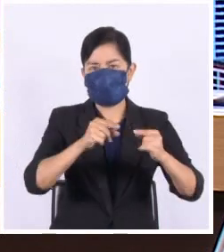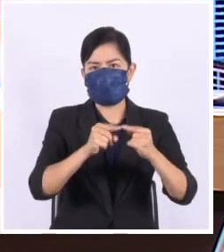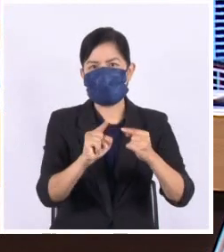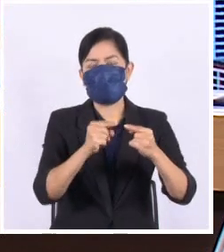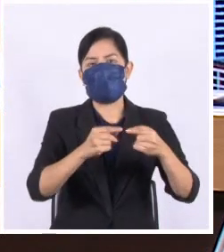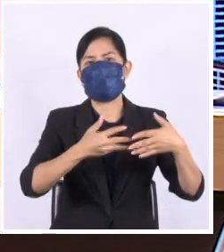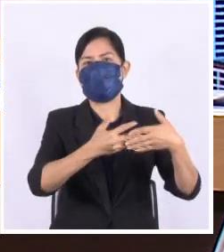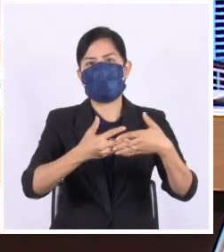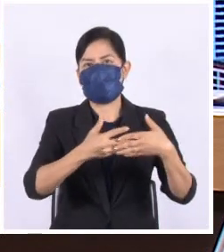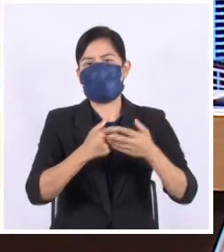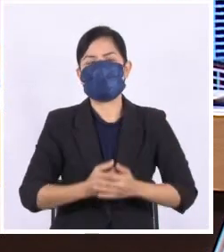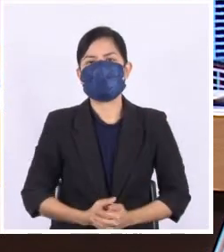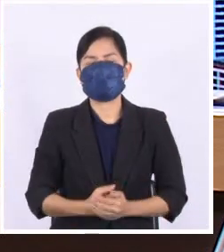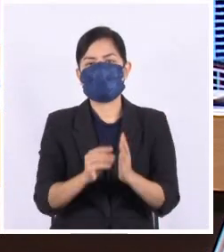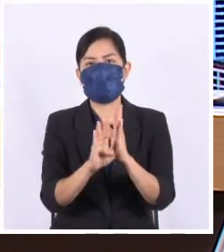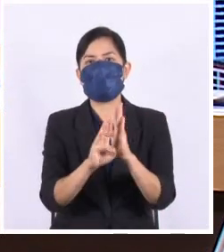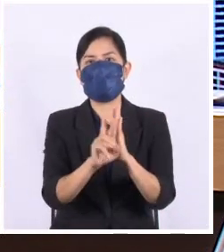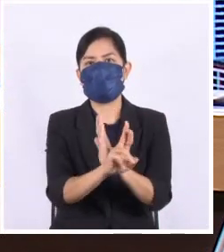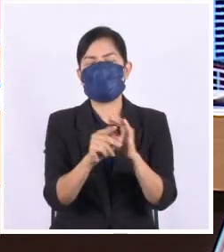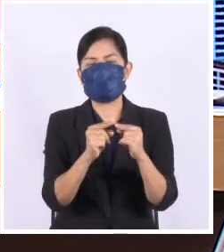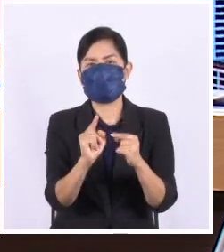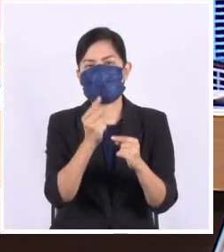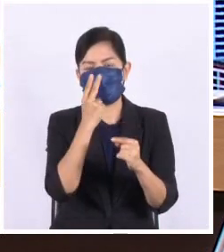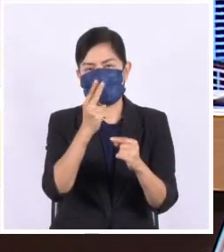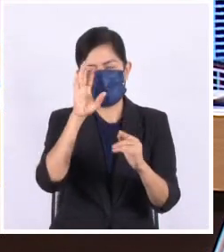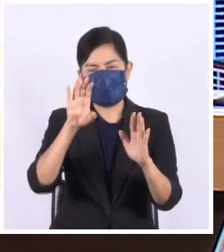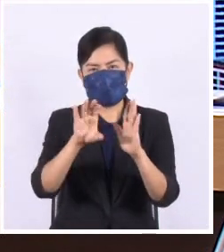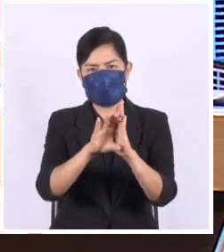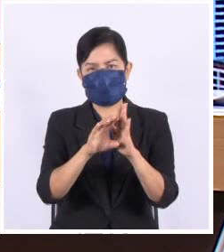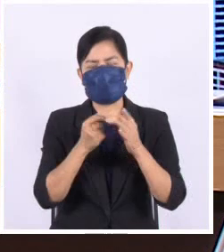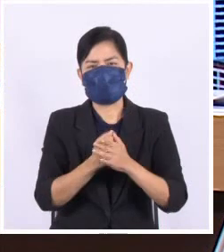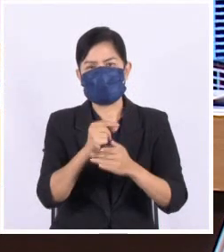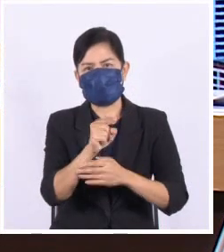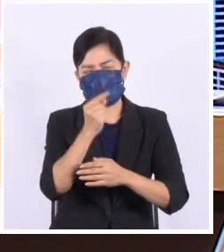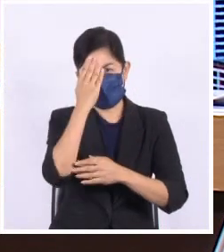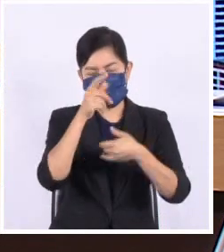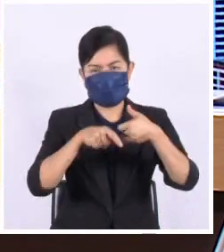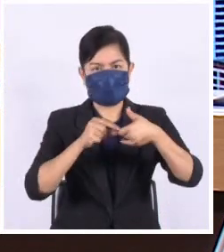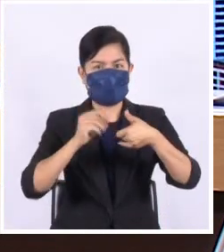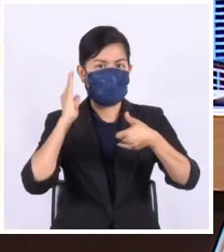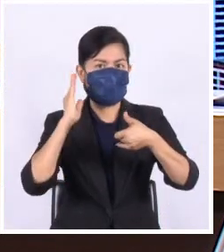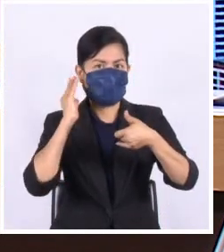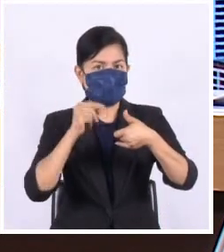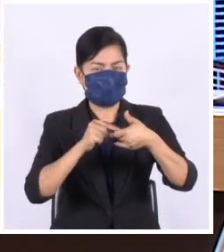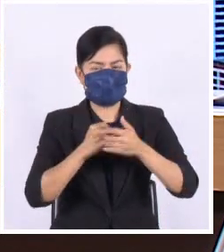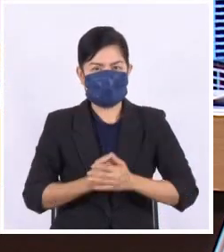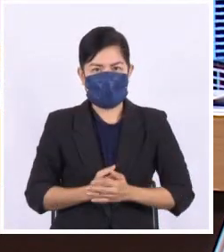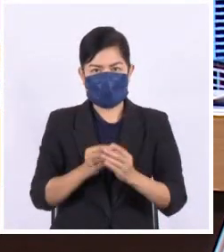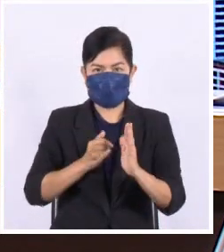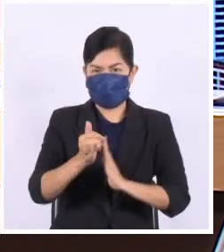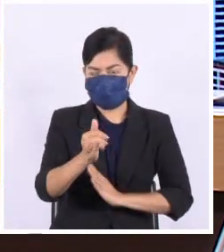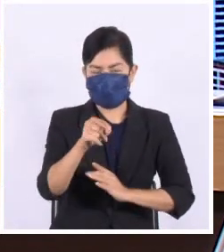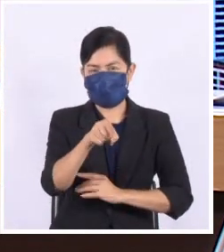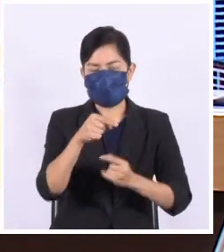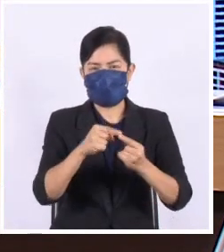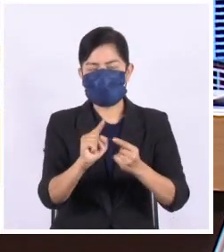ที่จังหวัดบุรีรัมย์เมื่อวานนี้ได้เกิดภาพโกลาหลขึ้นเนื่องจากว่ามีผู้ชายคนหนึ่งเนี่ยวิ่งเข้าไปในโรงพยาบาลไปที่ห้องฉุกเฉินนะ